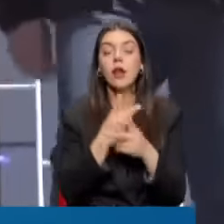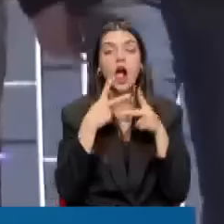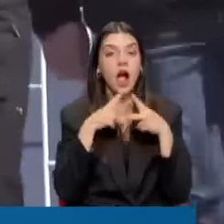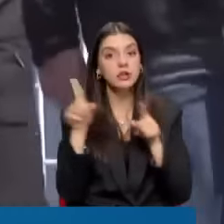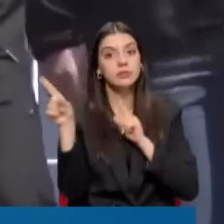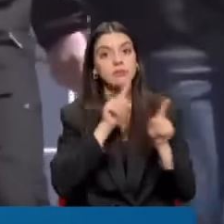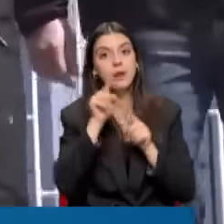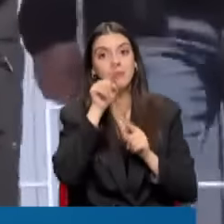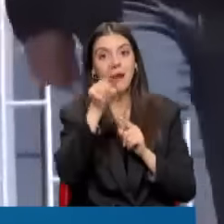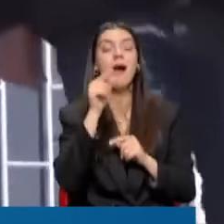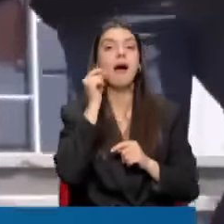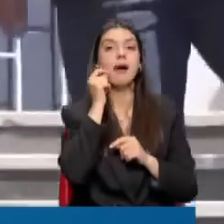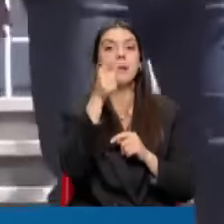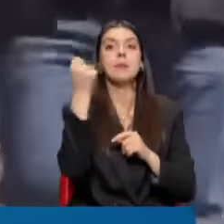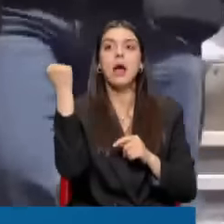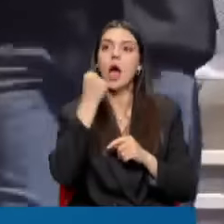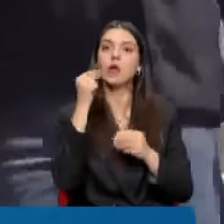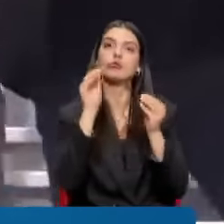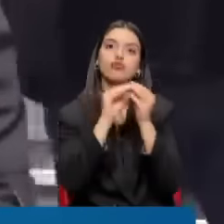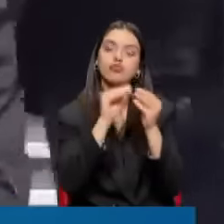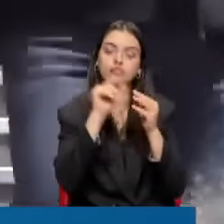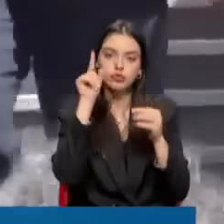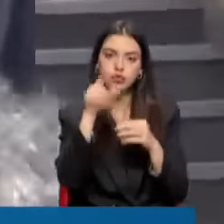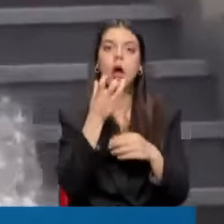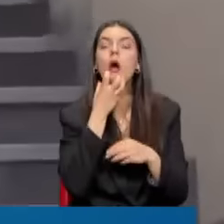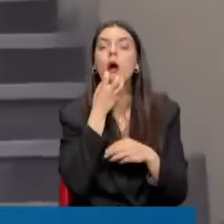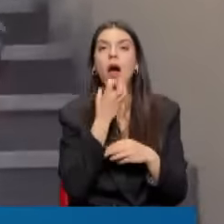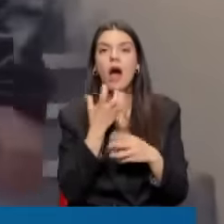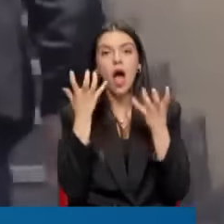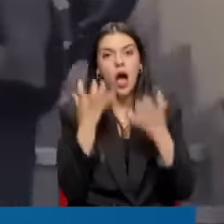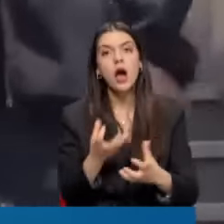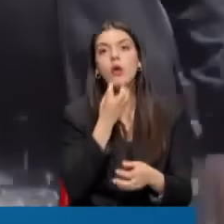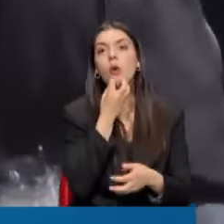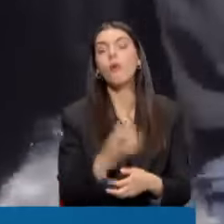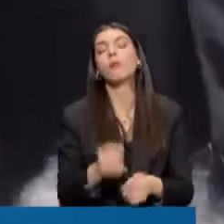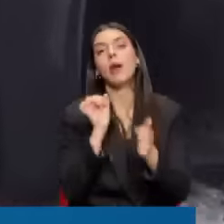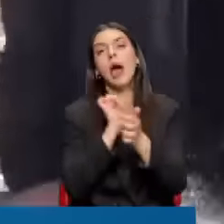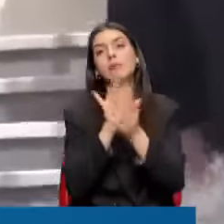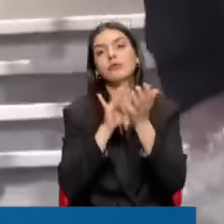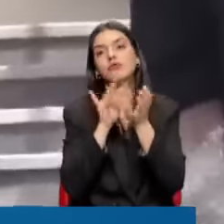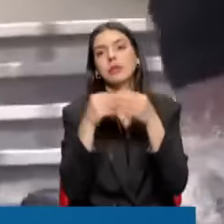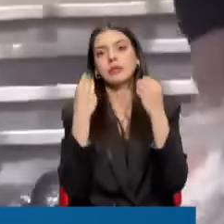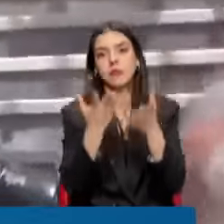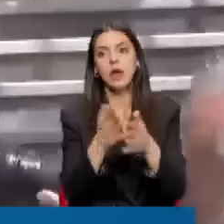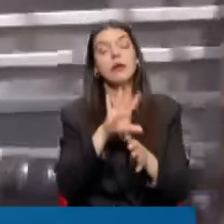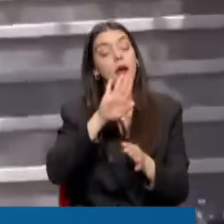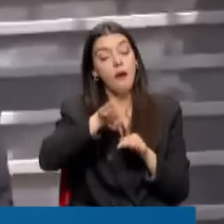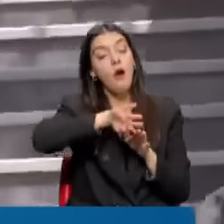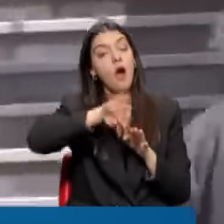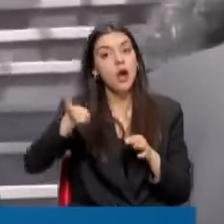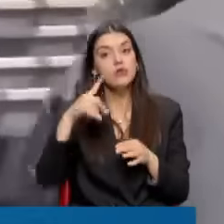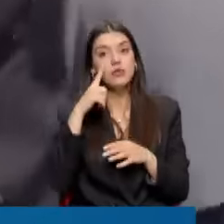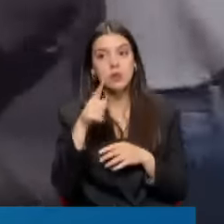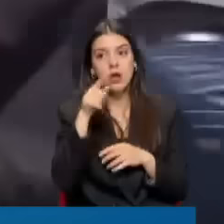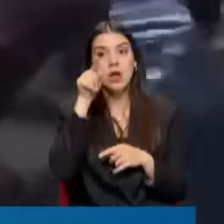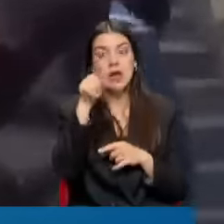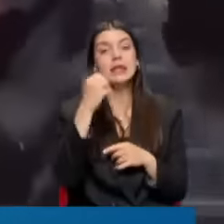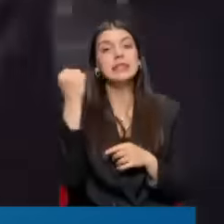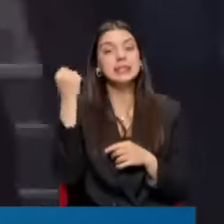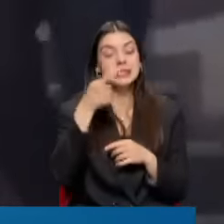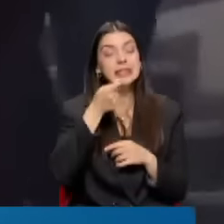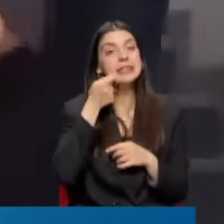sanığı nitelikli kasten öldürme suçundan ağırlaştırılmış mühebbet hapis cezasına çarptırdı Ayrıca heyet sanığı silahla